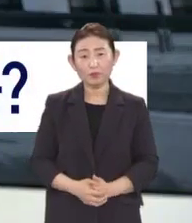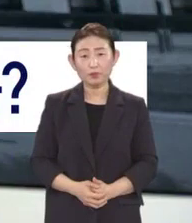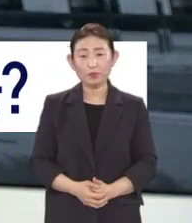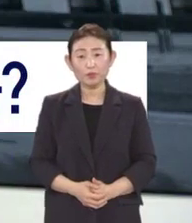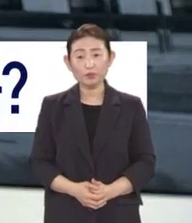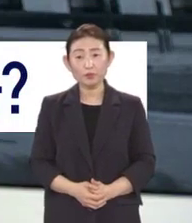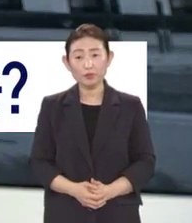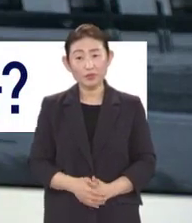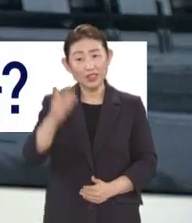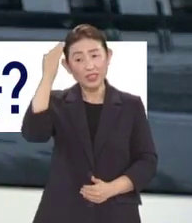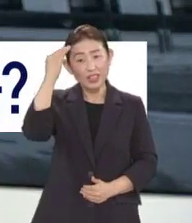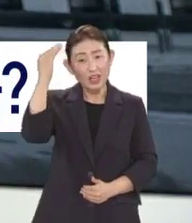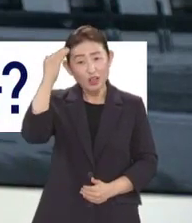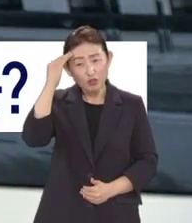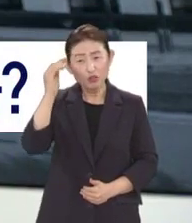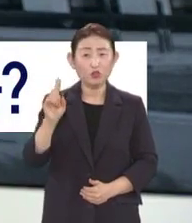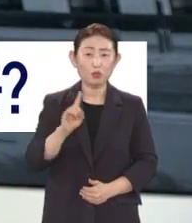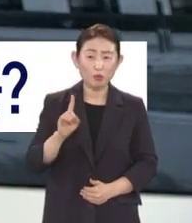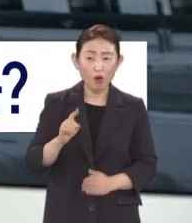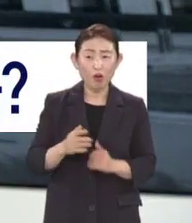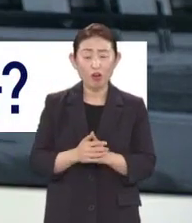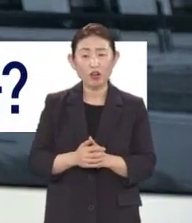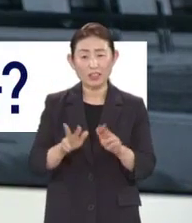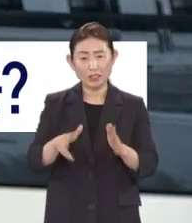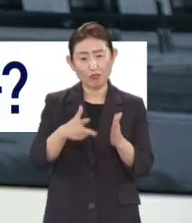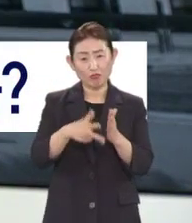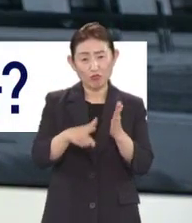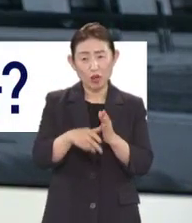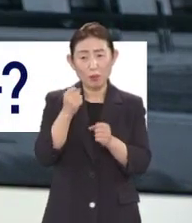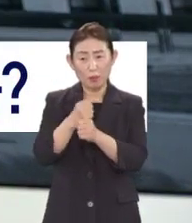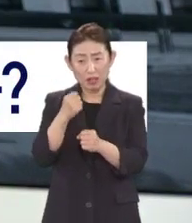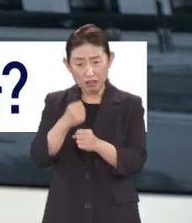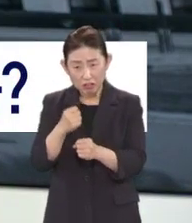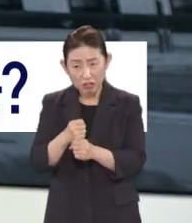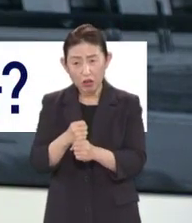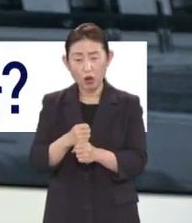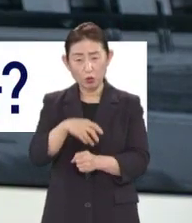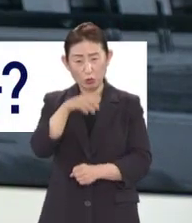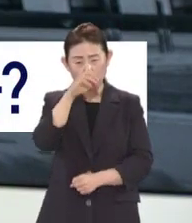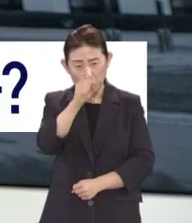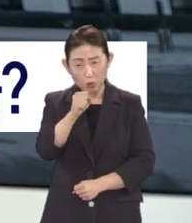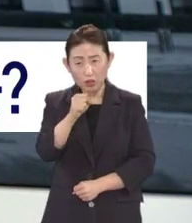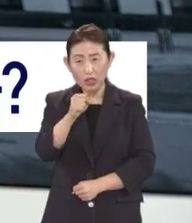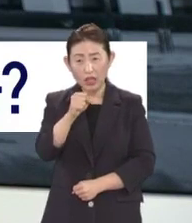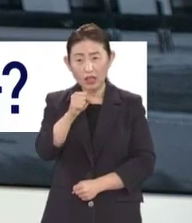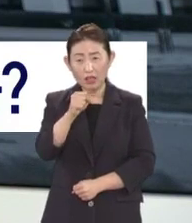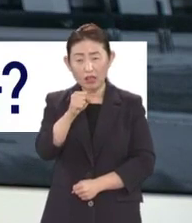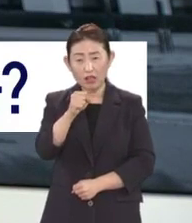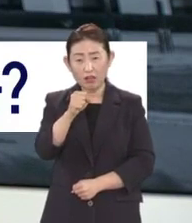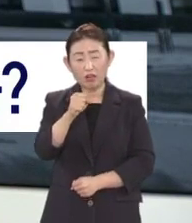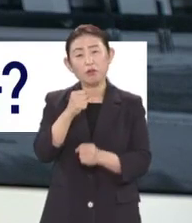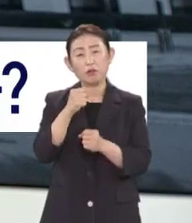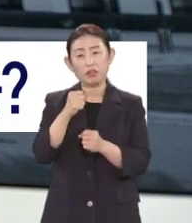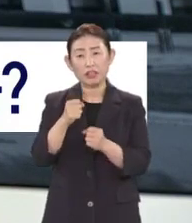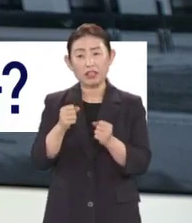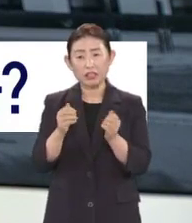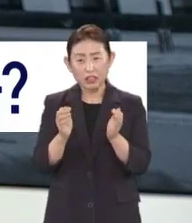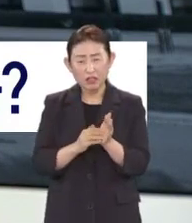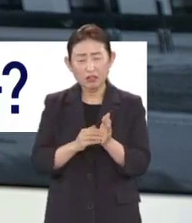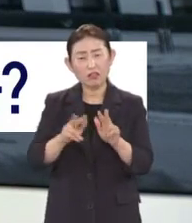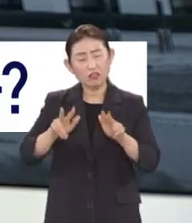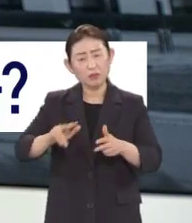그건 한국은 이제 선진국이 만들었던 제품들을 경제적이고 품질이 좋게 만드는 추격형 제조업을 해왔는데 이제 거의